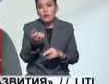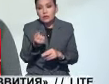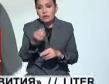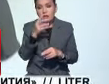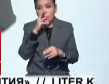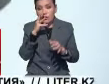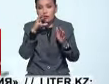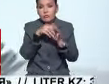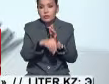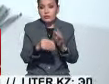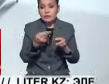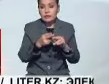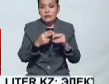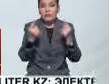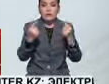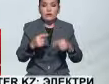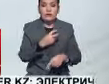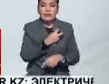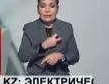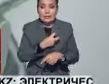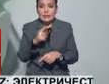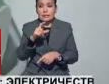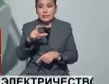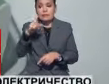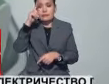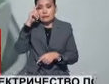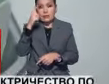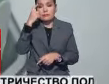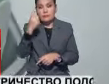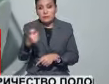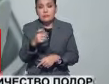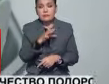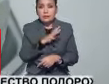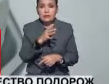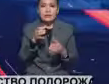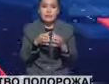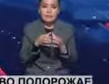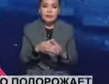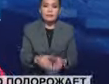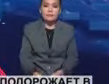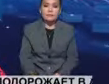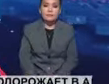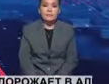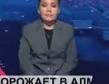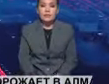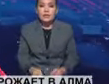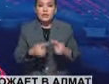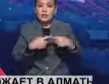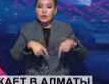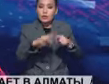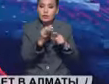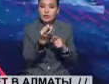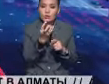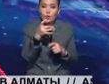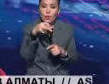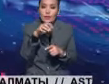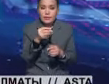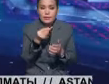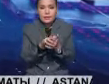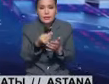так и убытка. Обо всех рисках клиенты были проинформированы, сообщили в компании. Структурная нота – это ценная